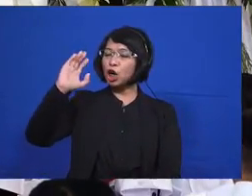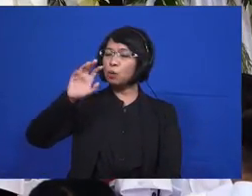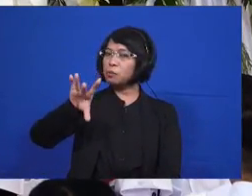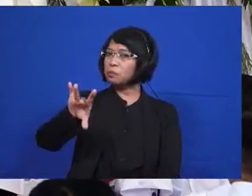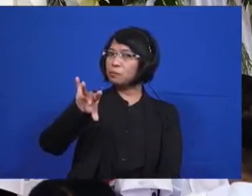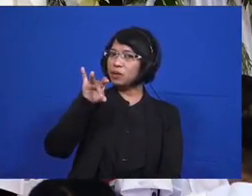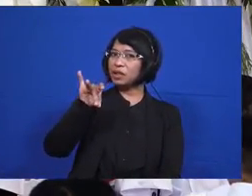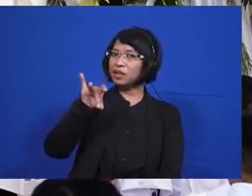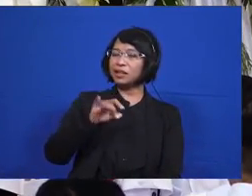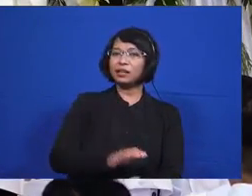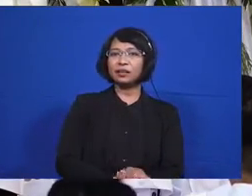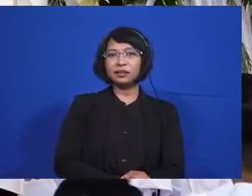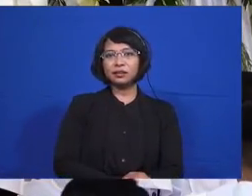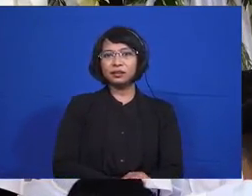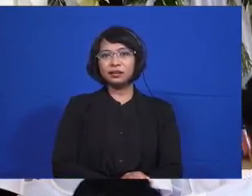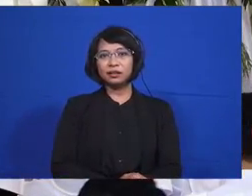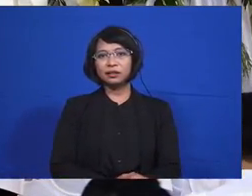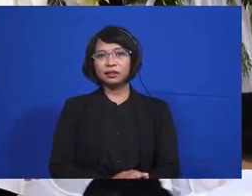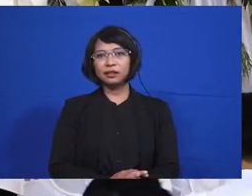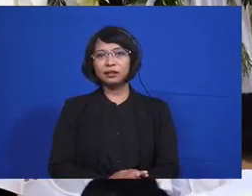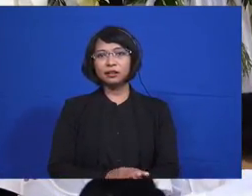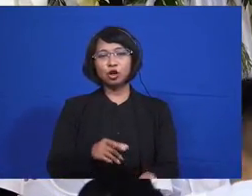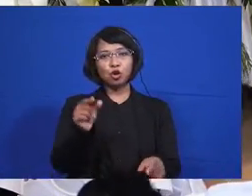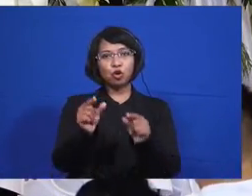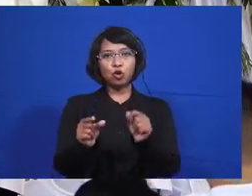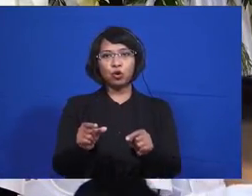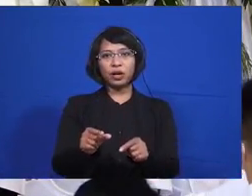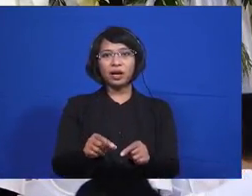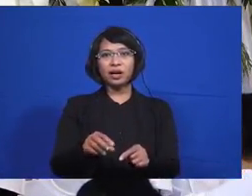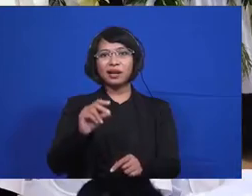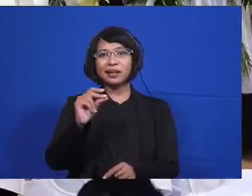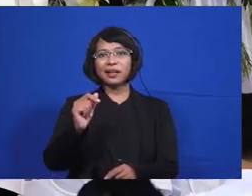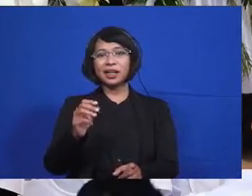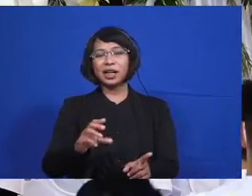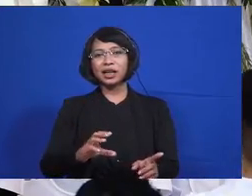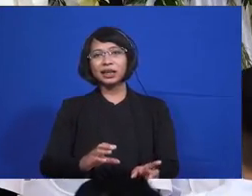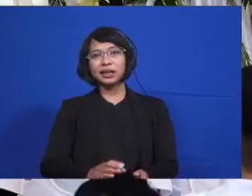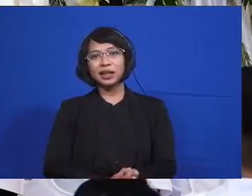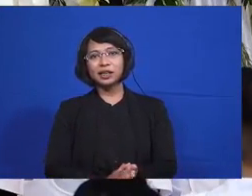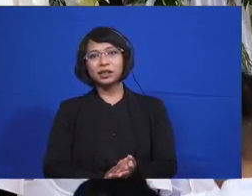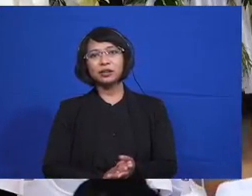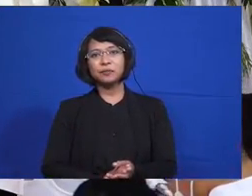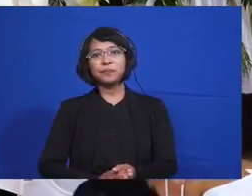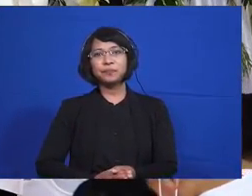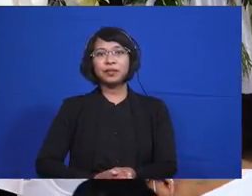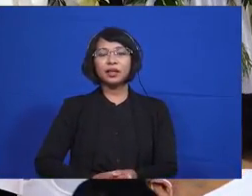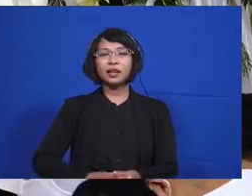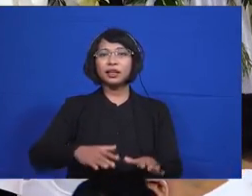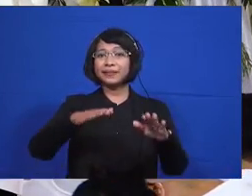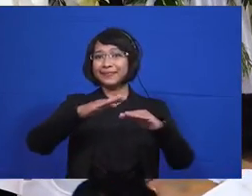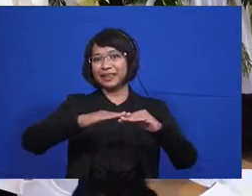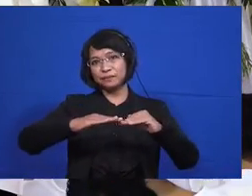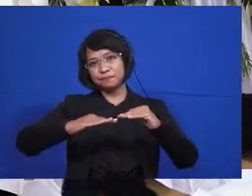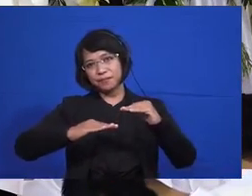orang sebagai rekan dan pembantu dalam suatu jajaran dan martabat yang dibawahi para uskup.